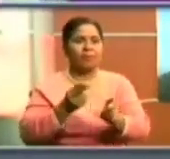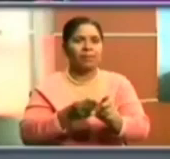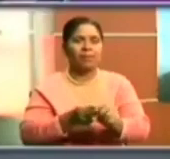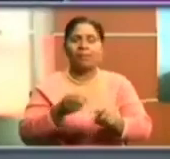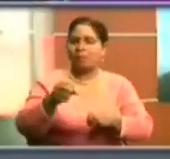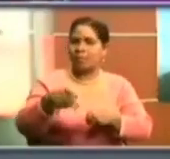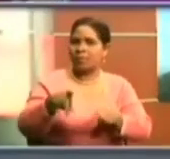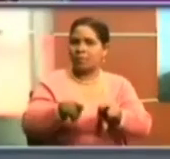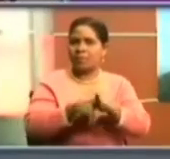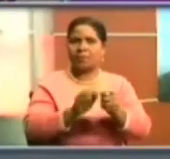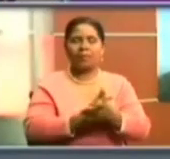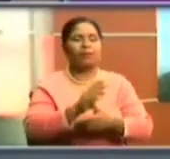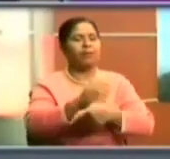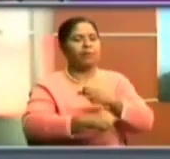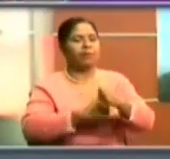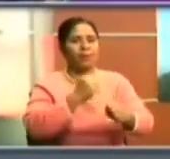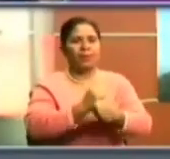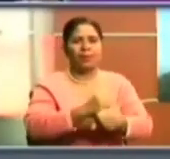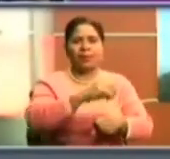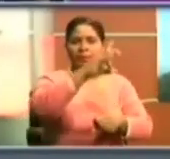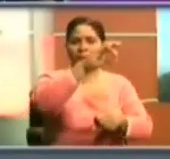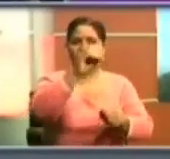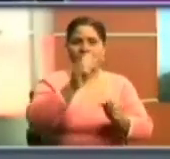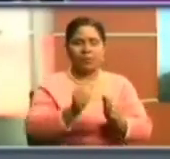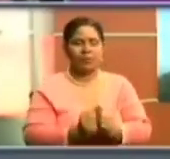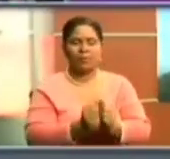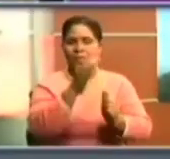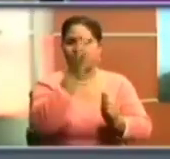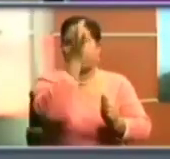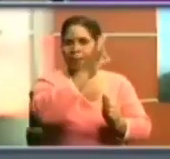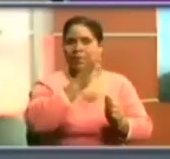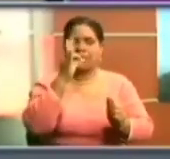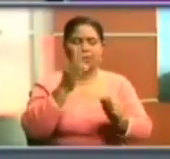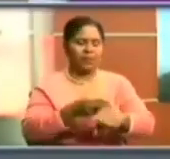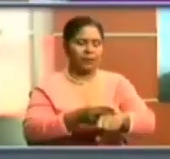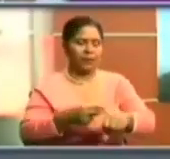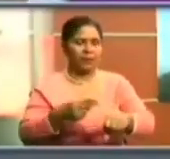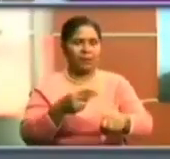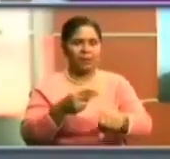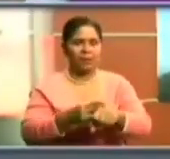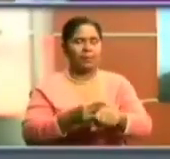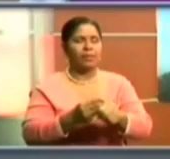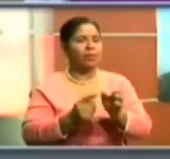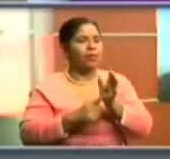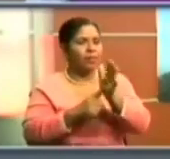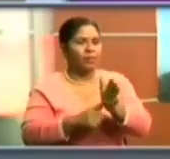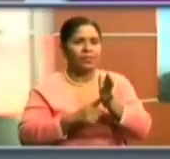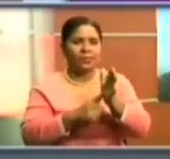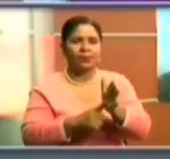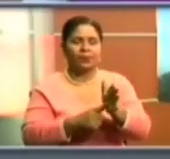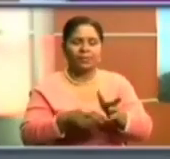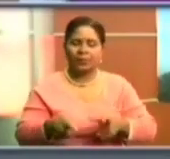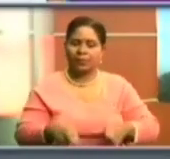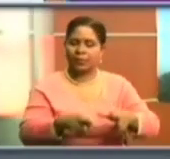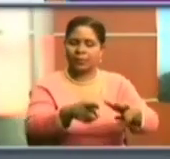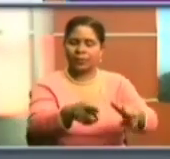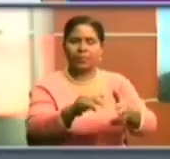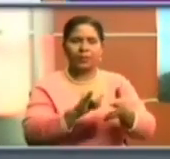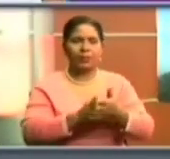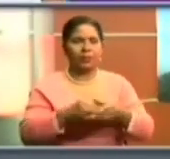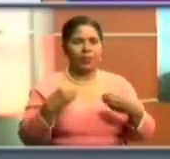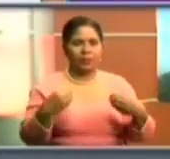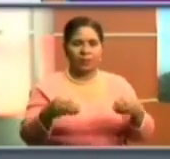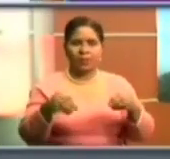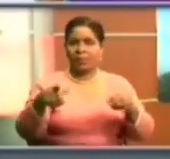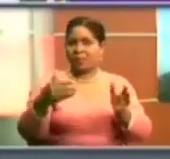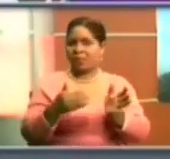métropolitaine. Depuis l'année 70, accompagnement pays la France à Haïti était très visible dans le domaine formation, sous infrastructure routière, commerce et